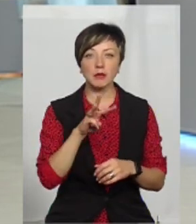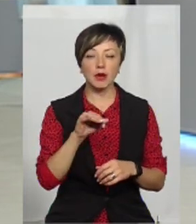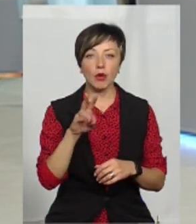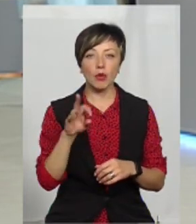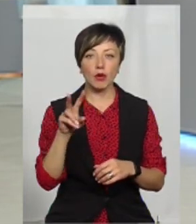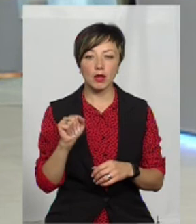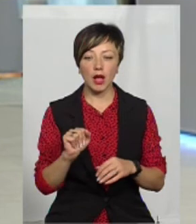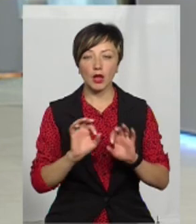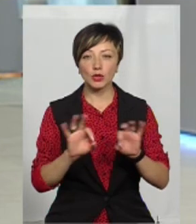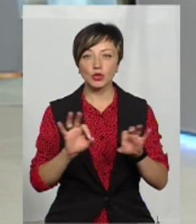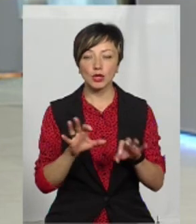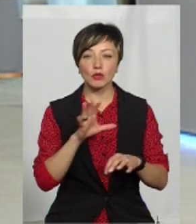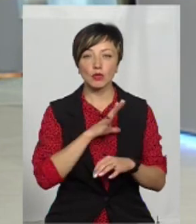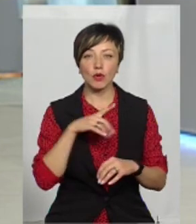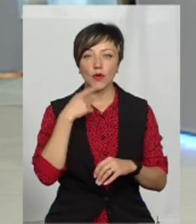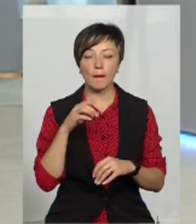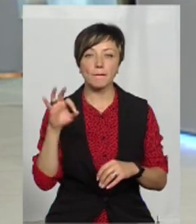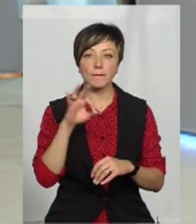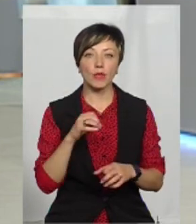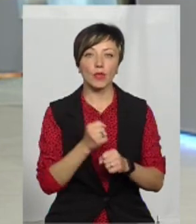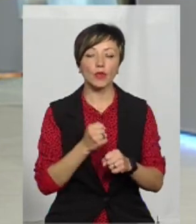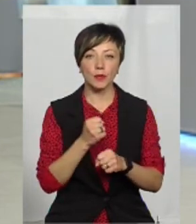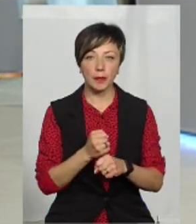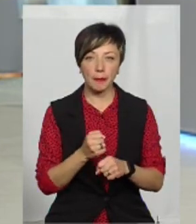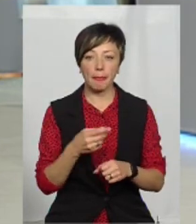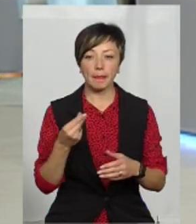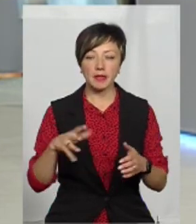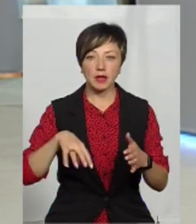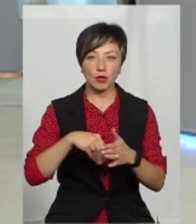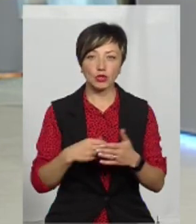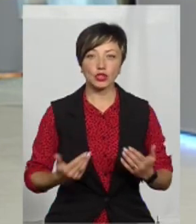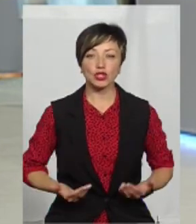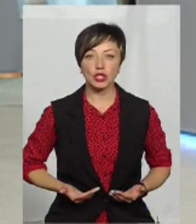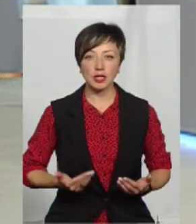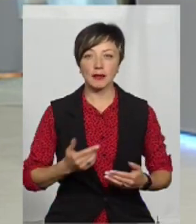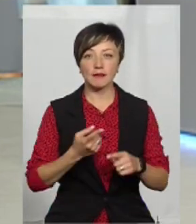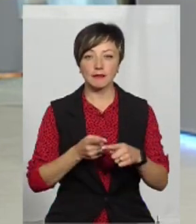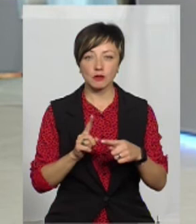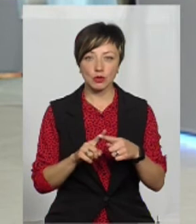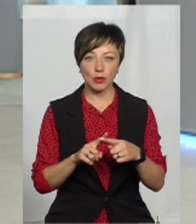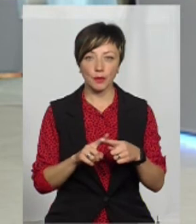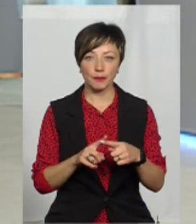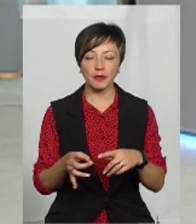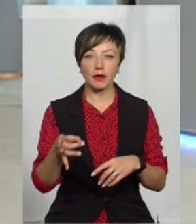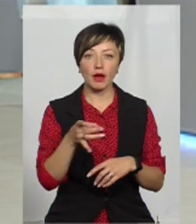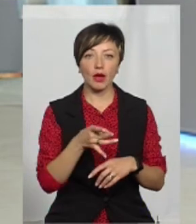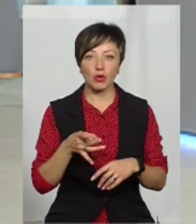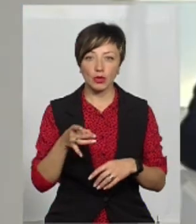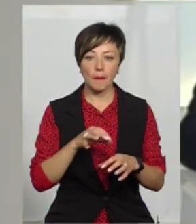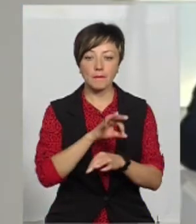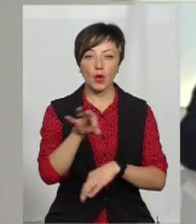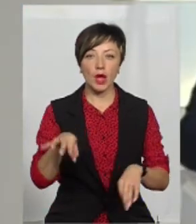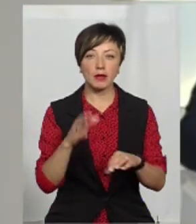сюжеті йшла мова про те, що ви вже розробили за кошти жителів цього району